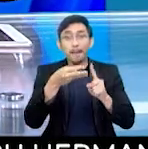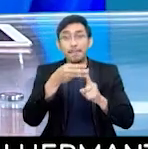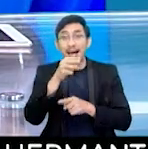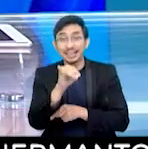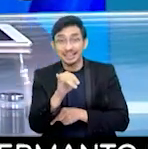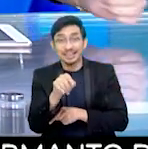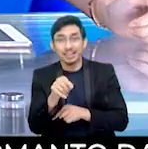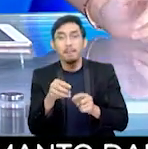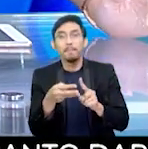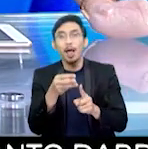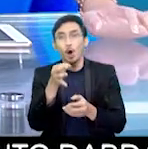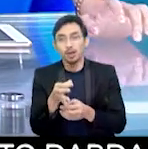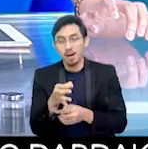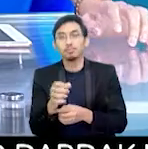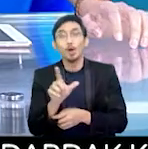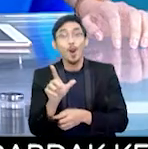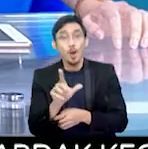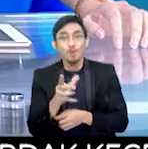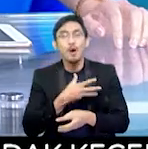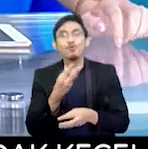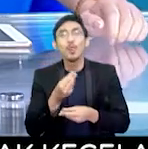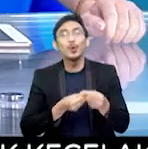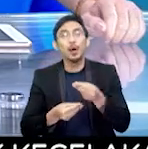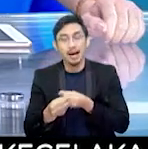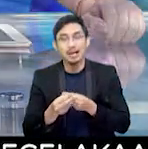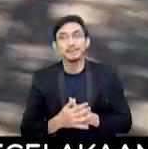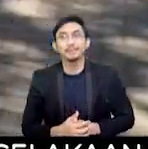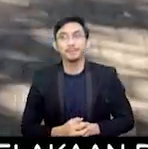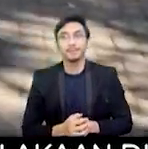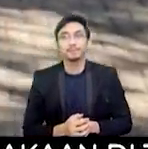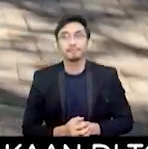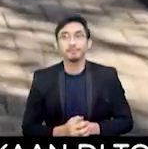kas keliling Bank Indonesia di balai kota Solo untuk menukarkan uang